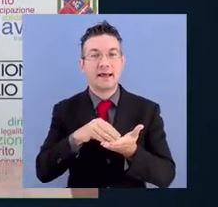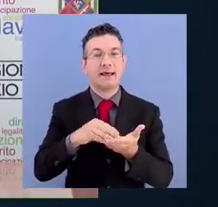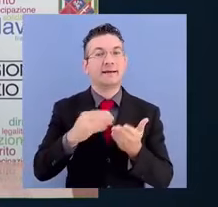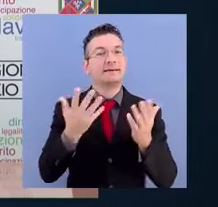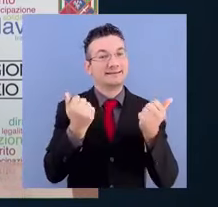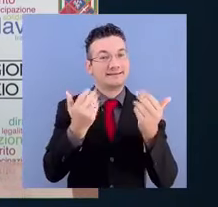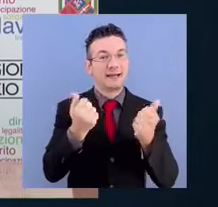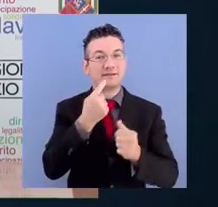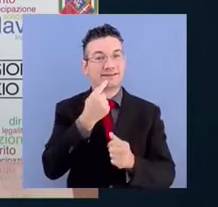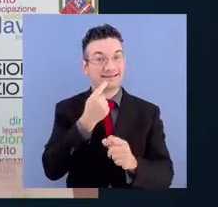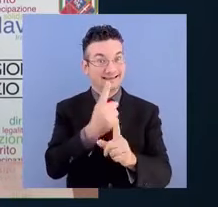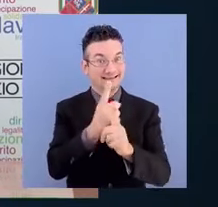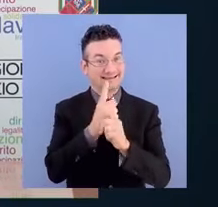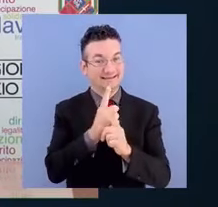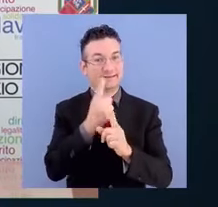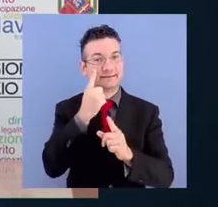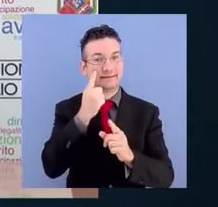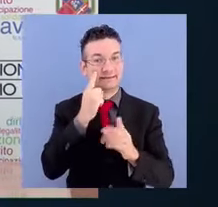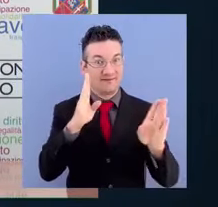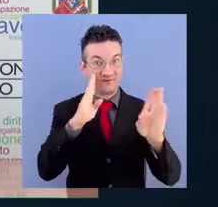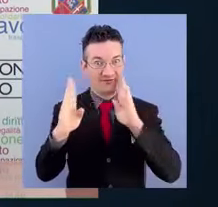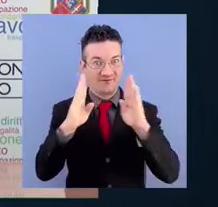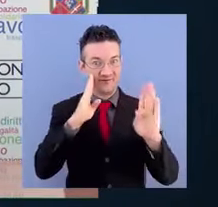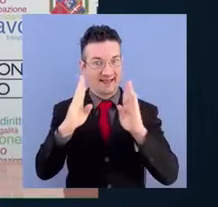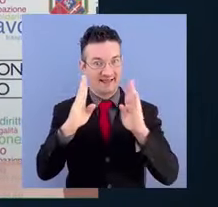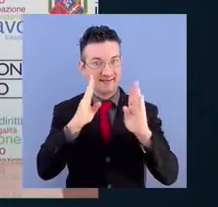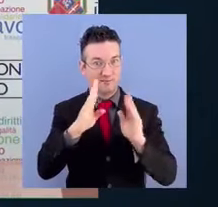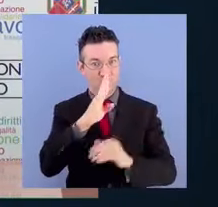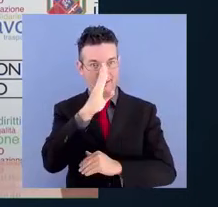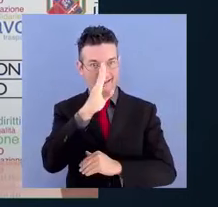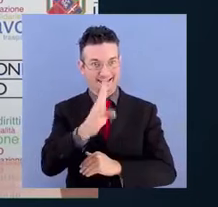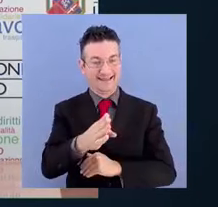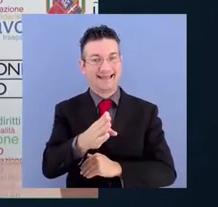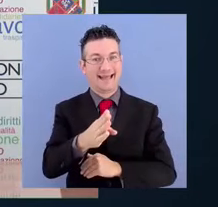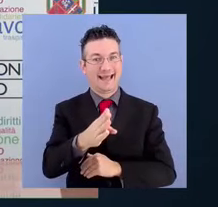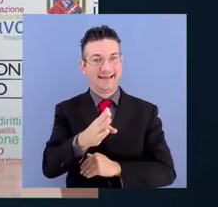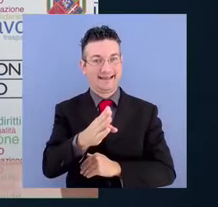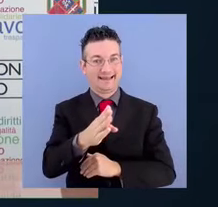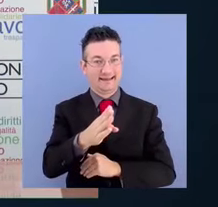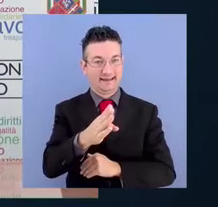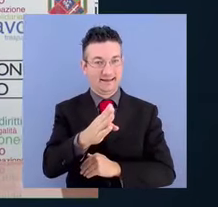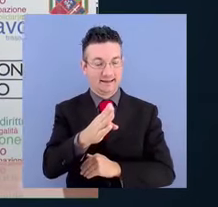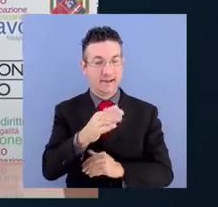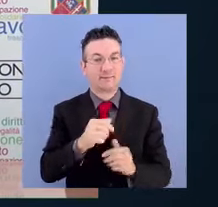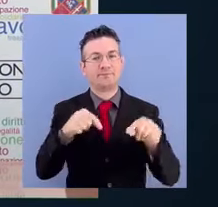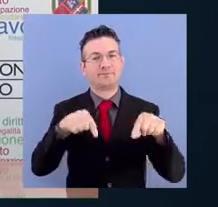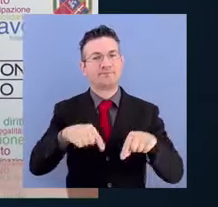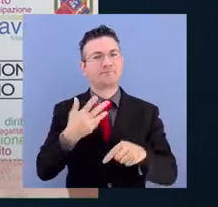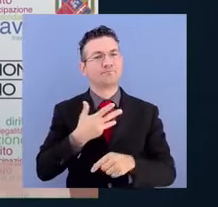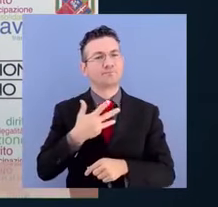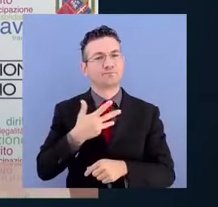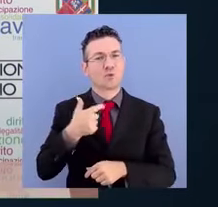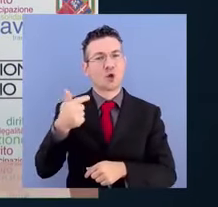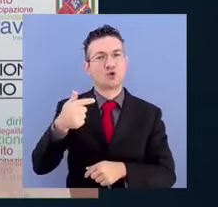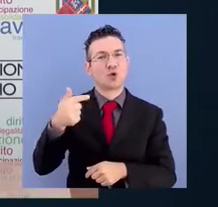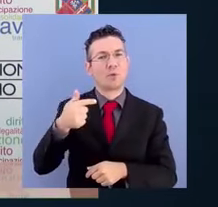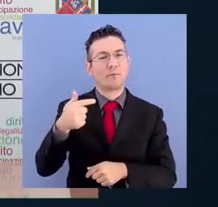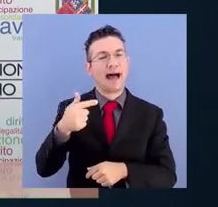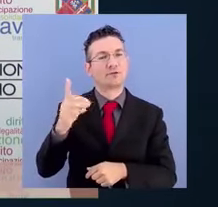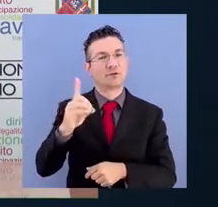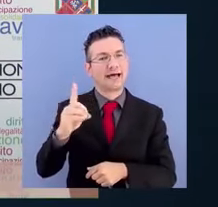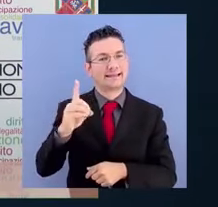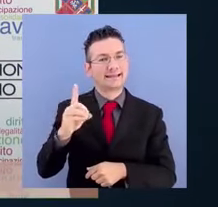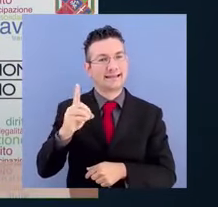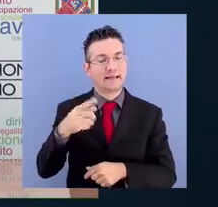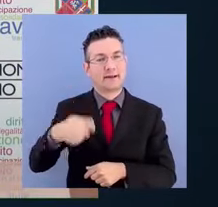streaming oggi siamo qui insieme a tommaso tanzilli presidente dell'ente bilaterale